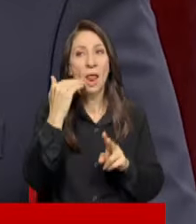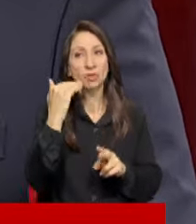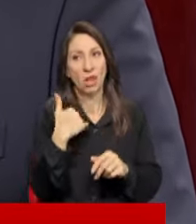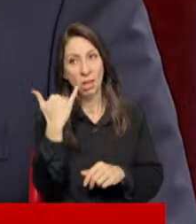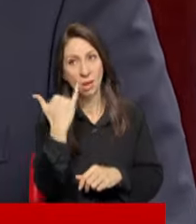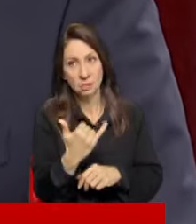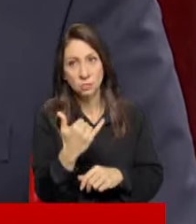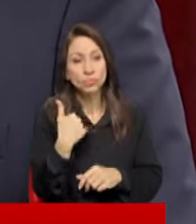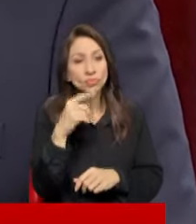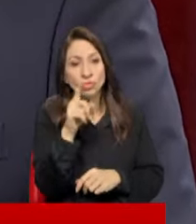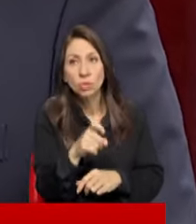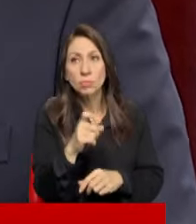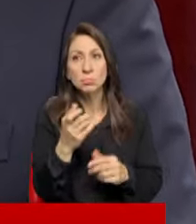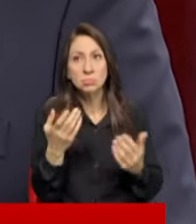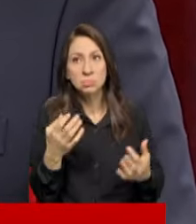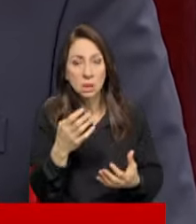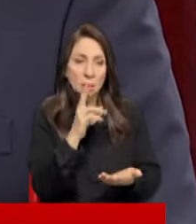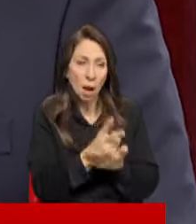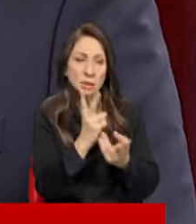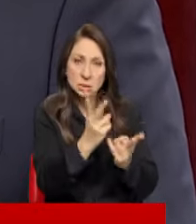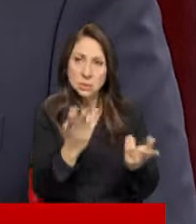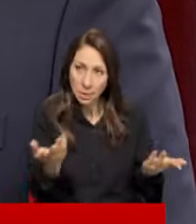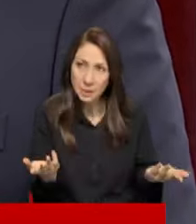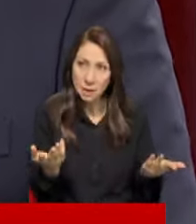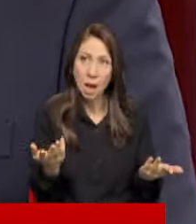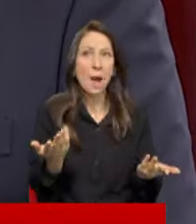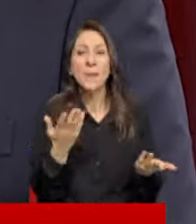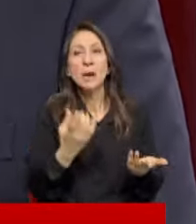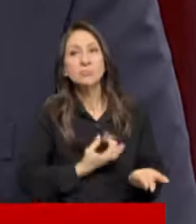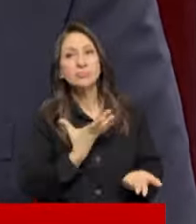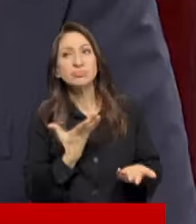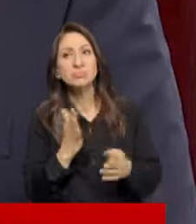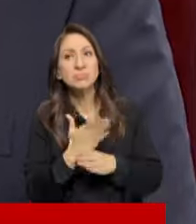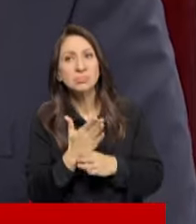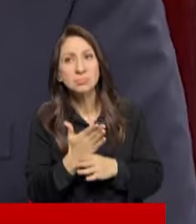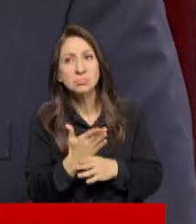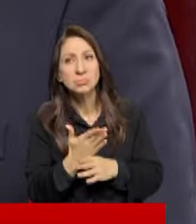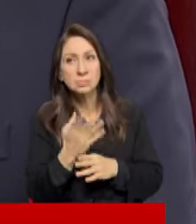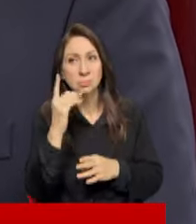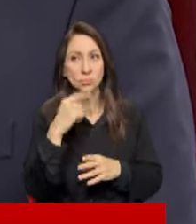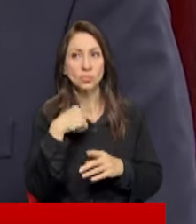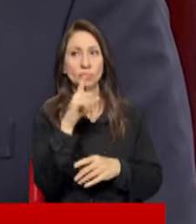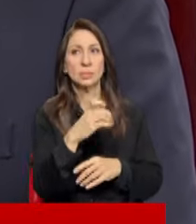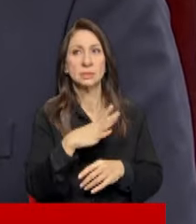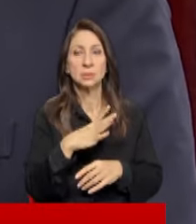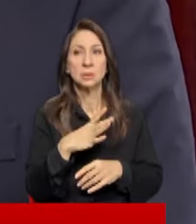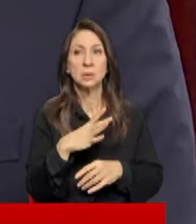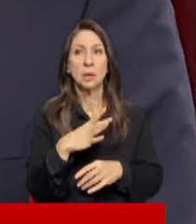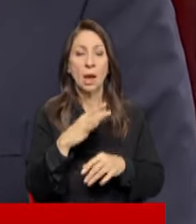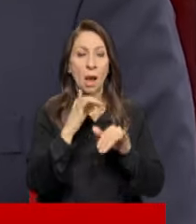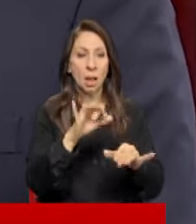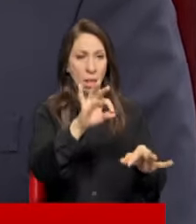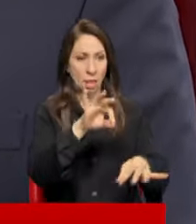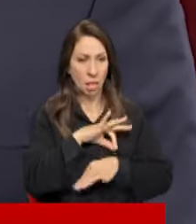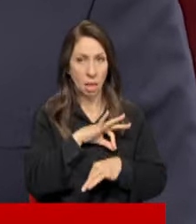o gece. Sordum. Dedim efendim takdir sizin tabii ki. Ama niye attığınızı beni görevden aldığınızı söyler misiniz? Aynen